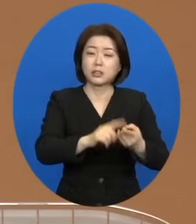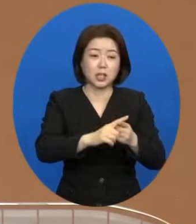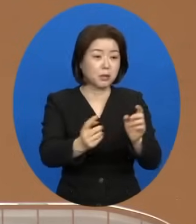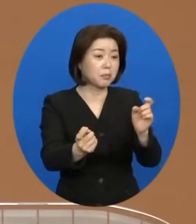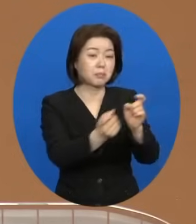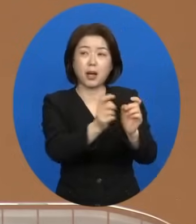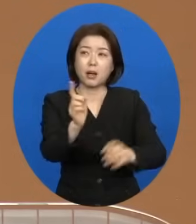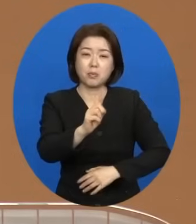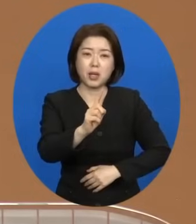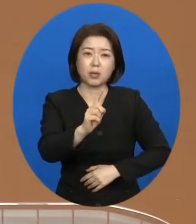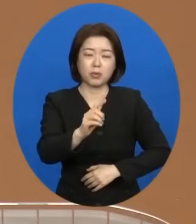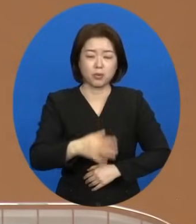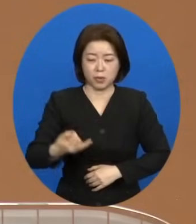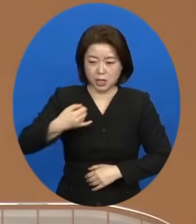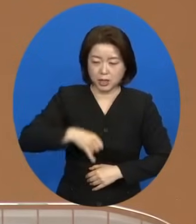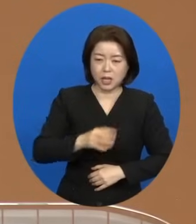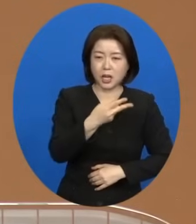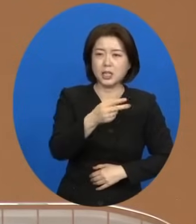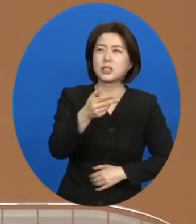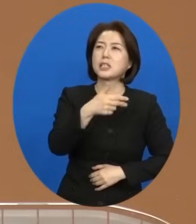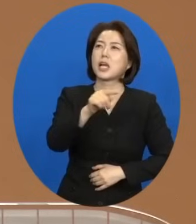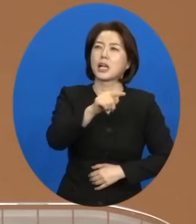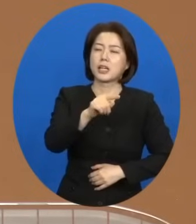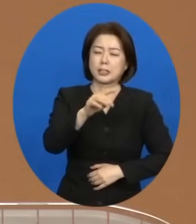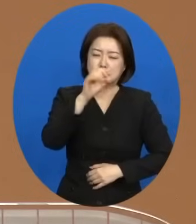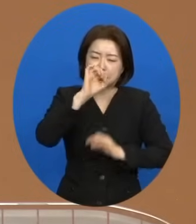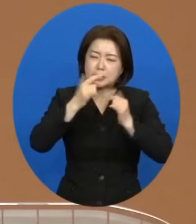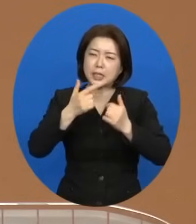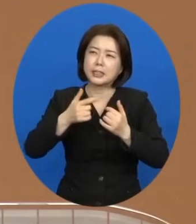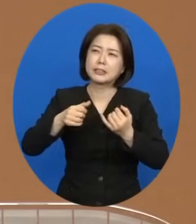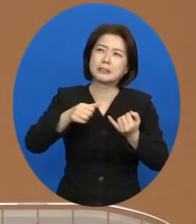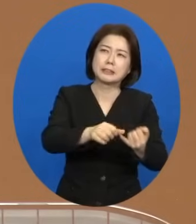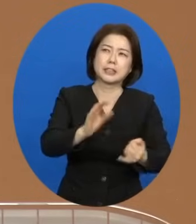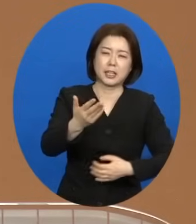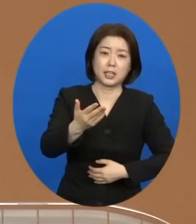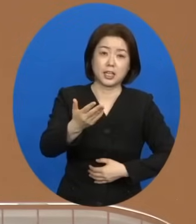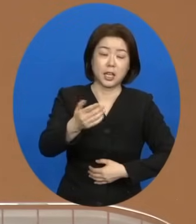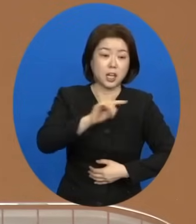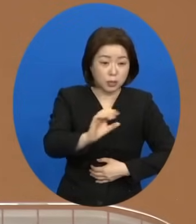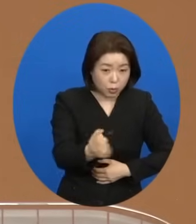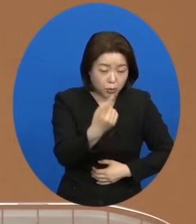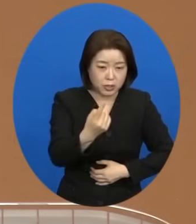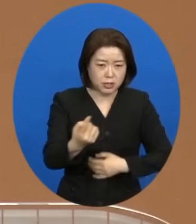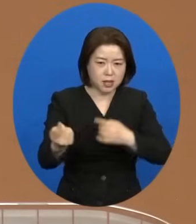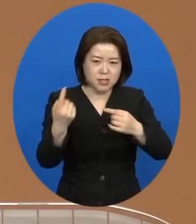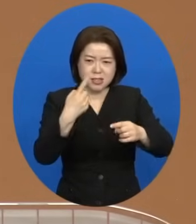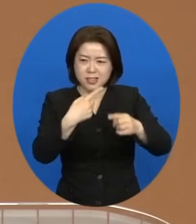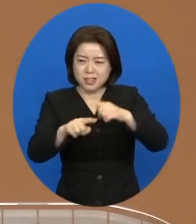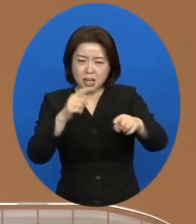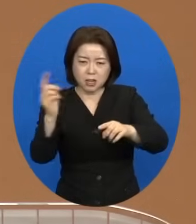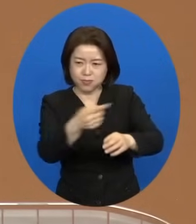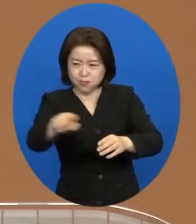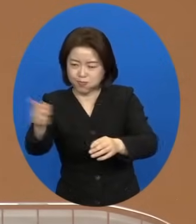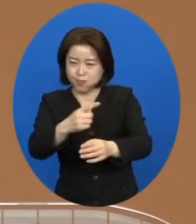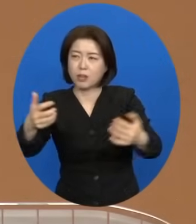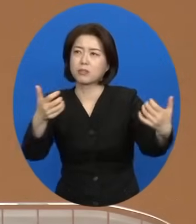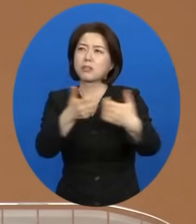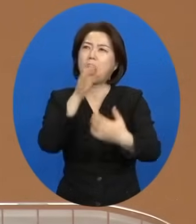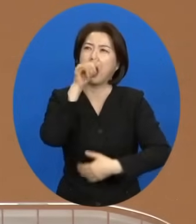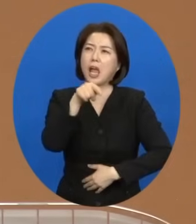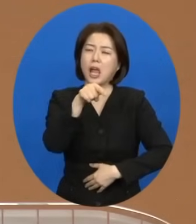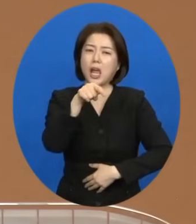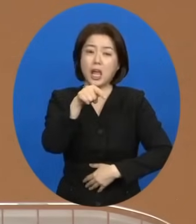디나가 불미스러운 사건을 겪어요 그 때문에 칼부림이납니다 그래서 그 가족들이 다 거기에 머물 수 없게